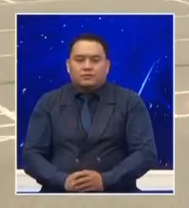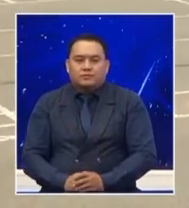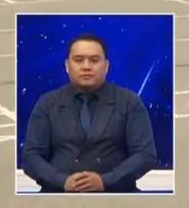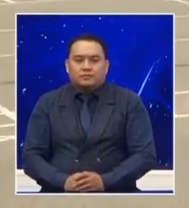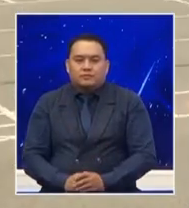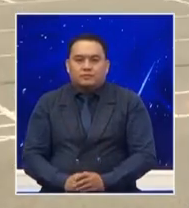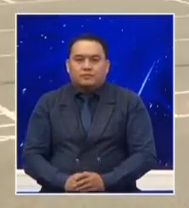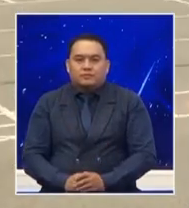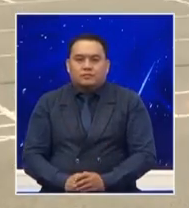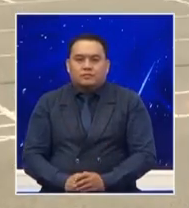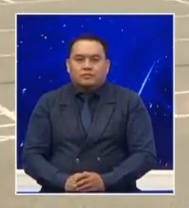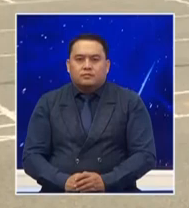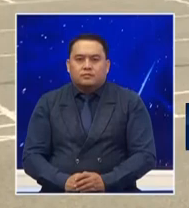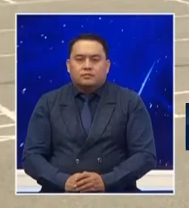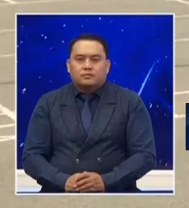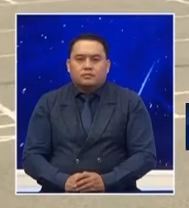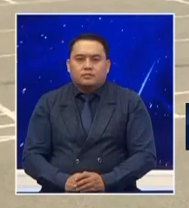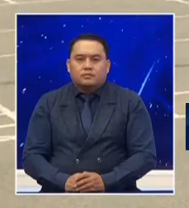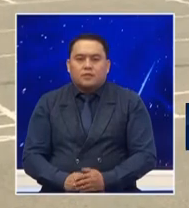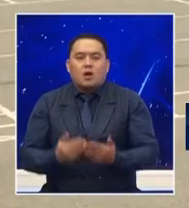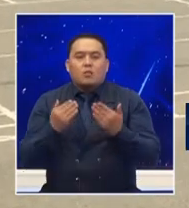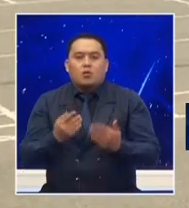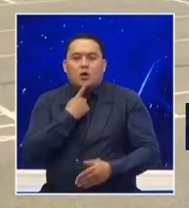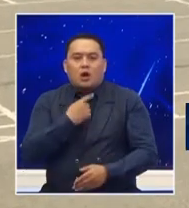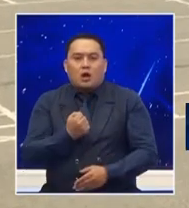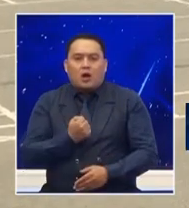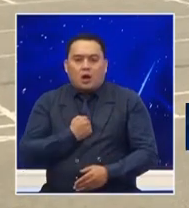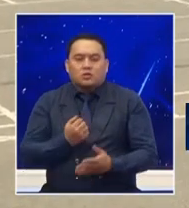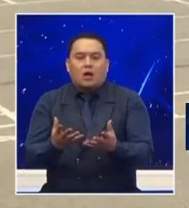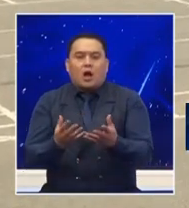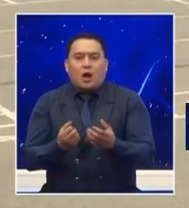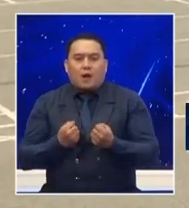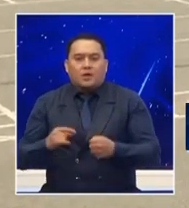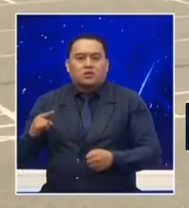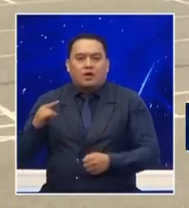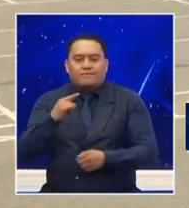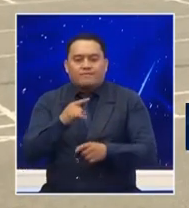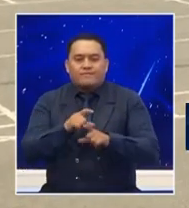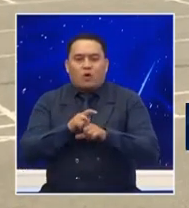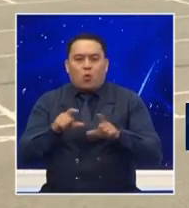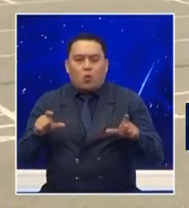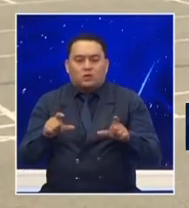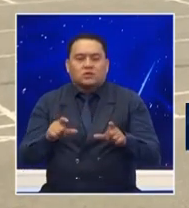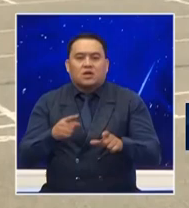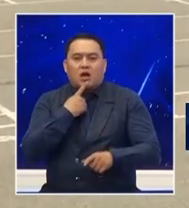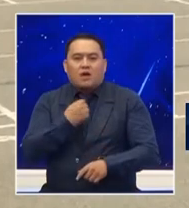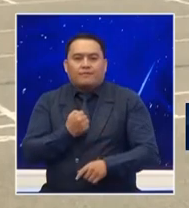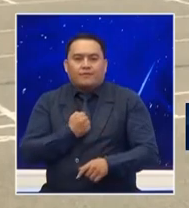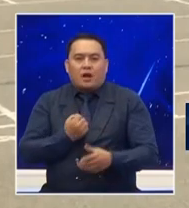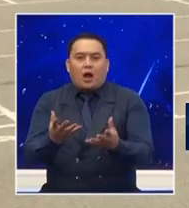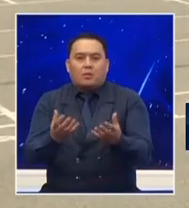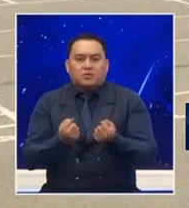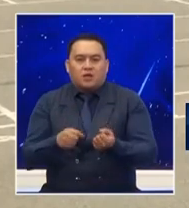8 воинских частях десант штурмовых войск. Бүгін әскерге бір ай бұрын қабылданған әуе десанттық әскерилердің 8 бөліміндегі сарбаздар ант